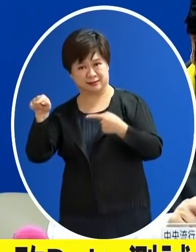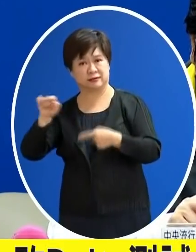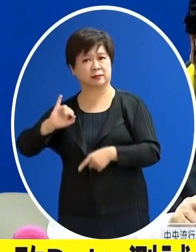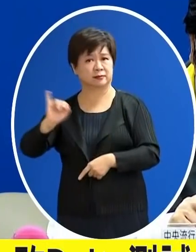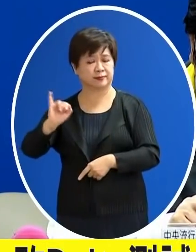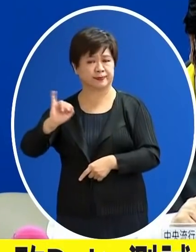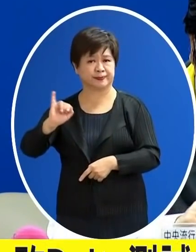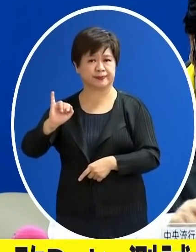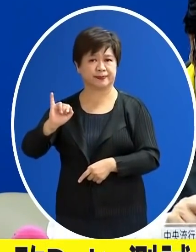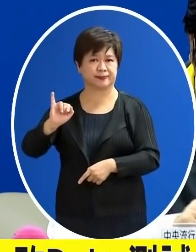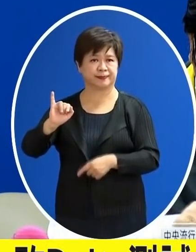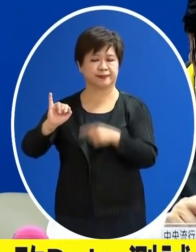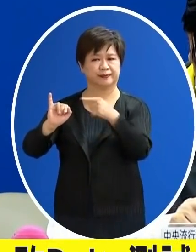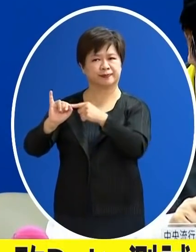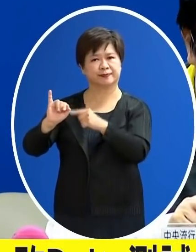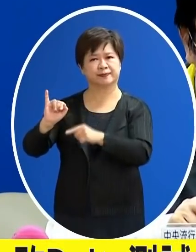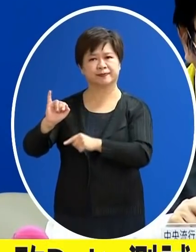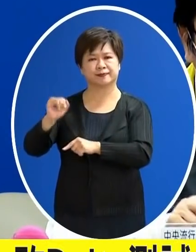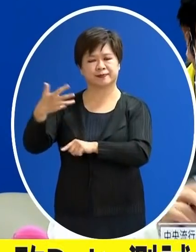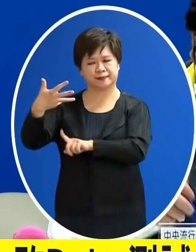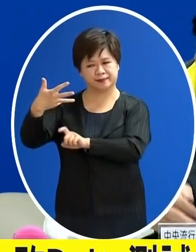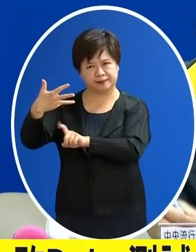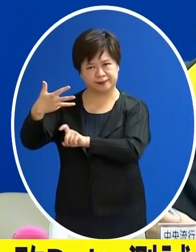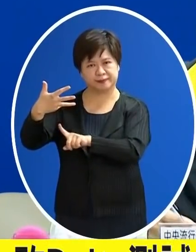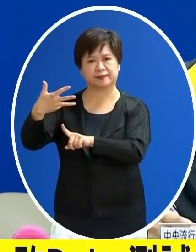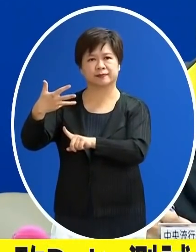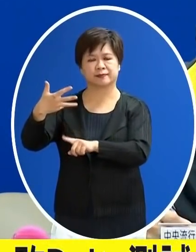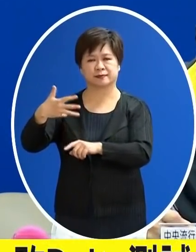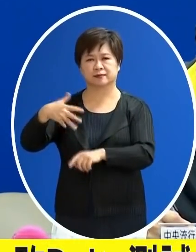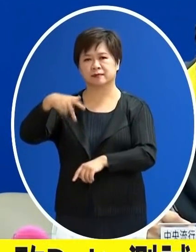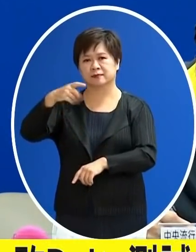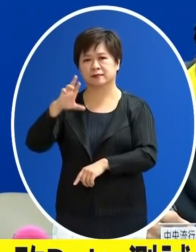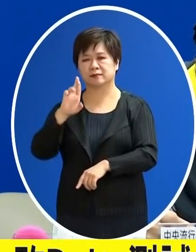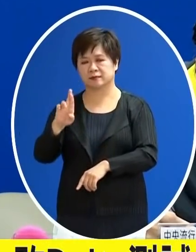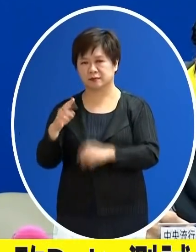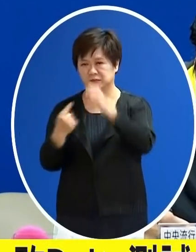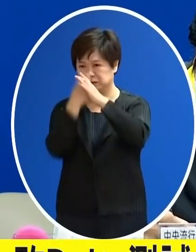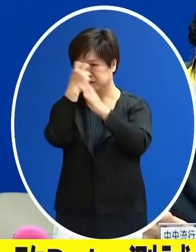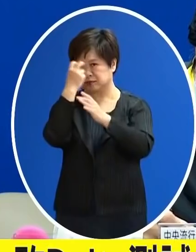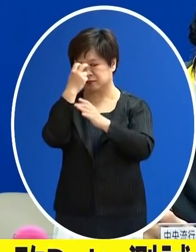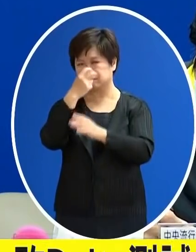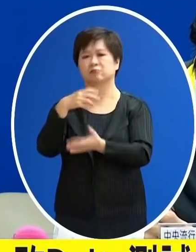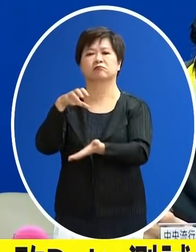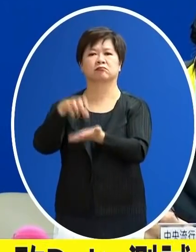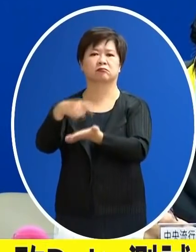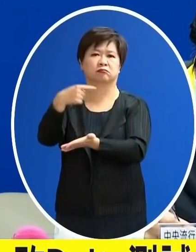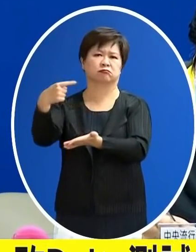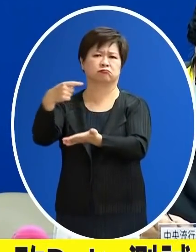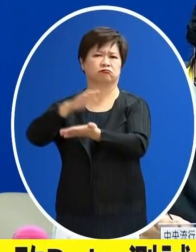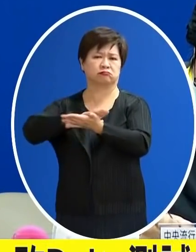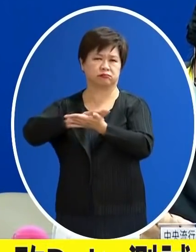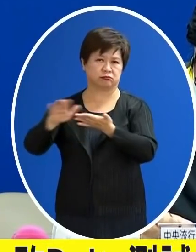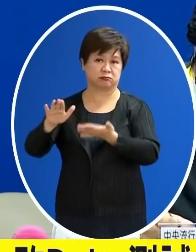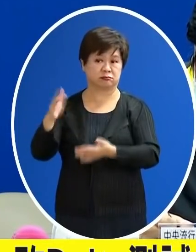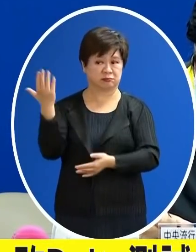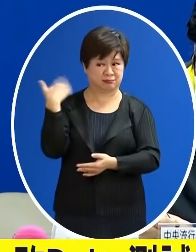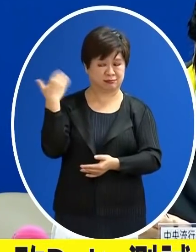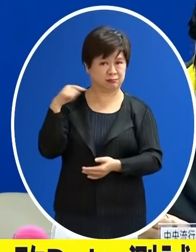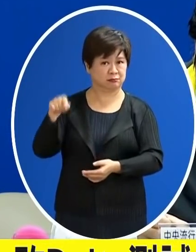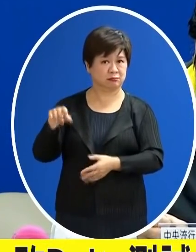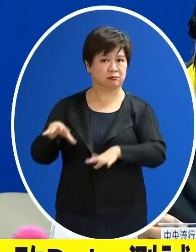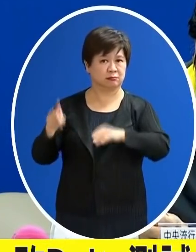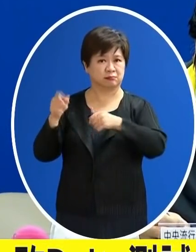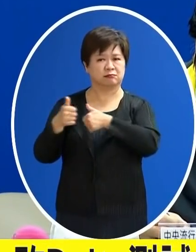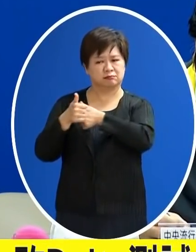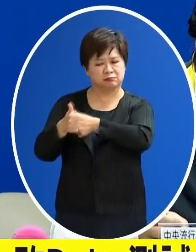案在8月11号有做的 PCR 的检验，那时候是阴性，所以当时是有做